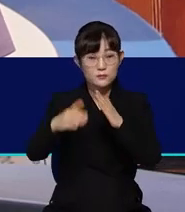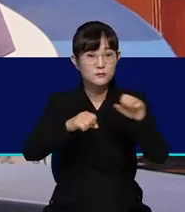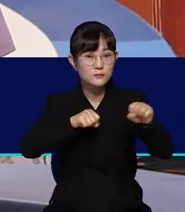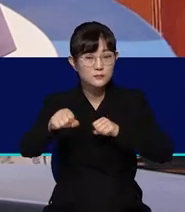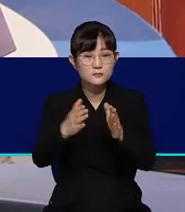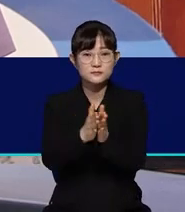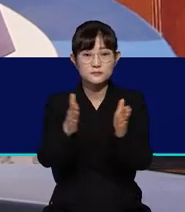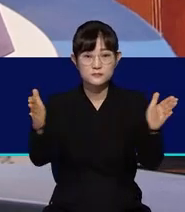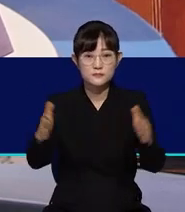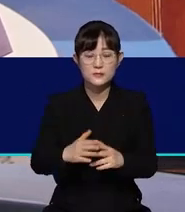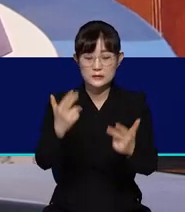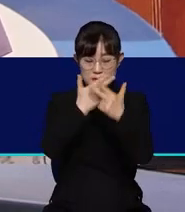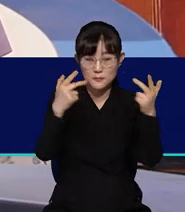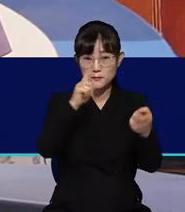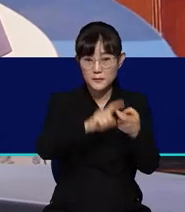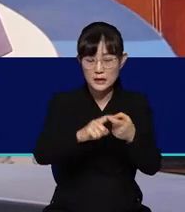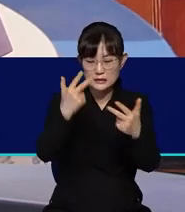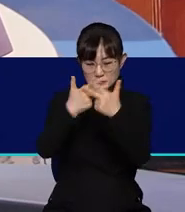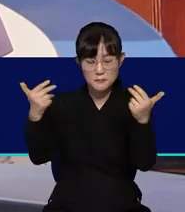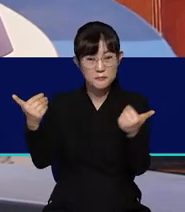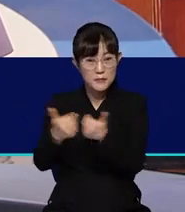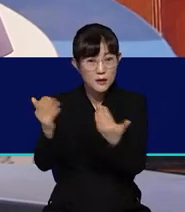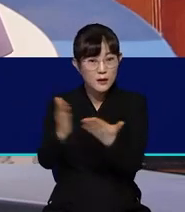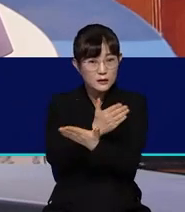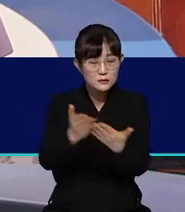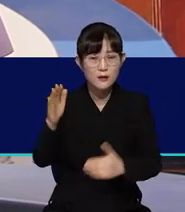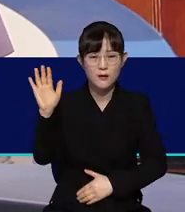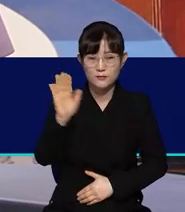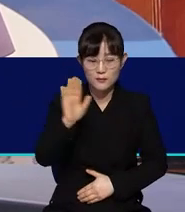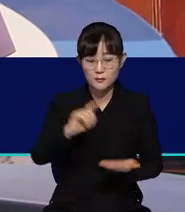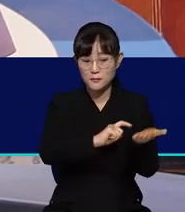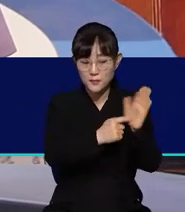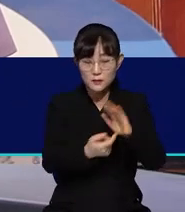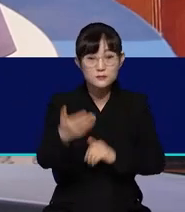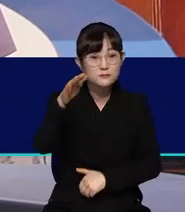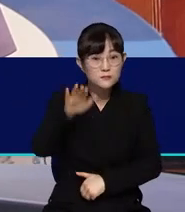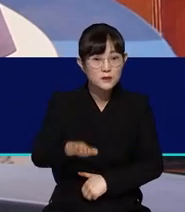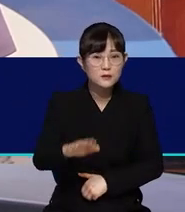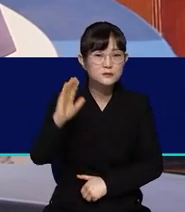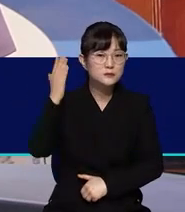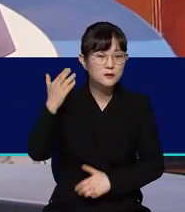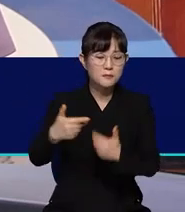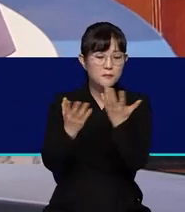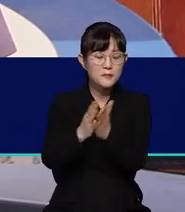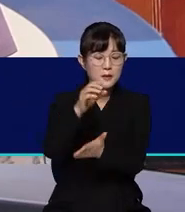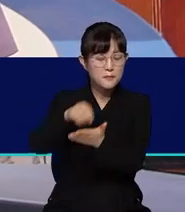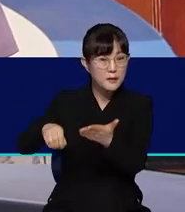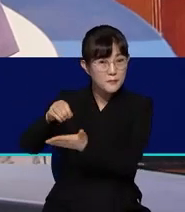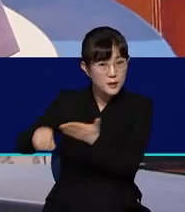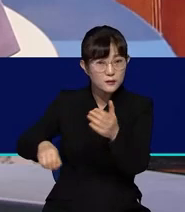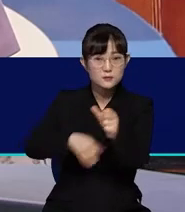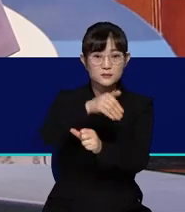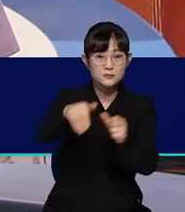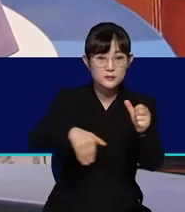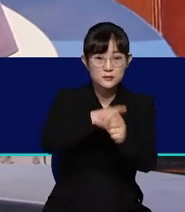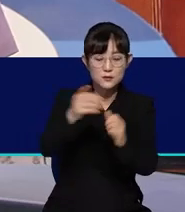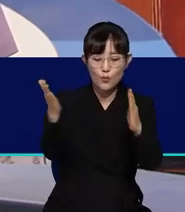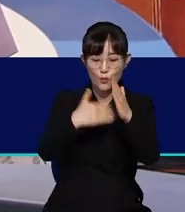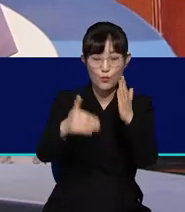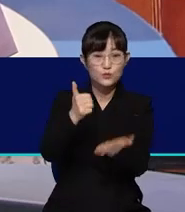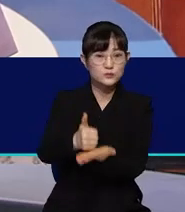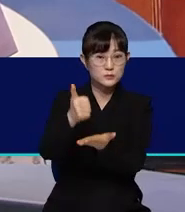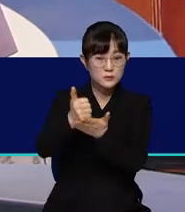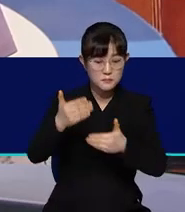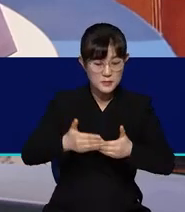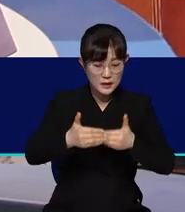들어갔습니다 치명과 비명을 가르거나 개파 배려는 없다고 밝혔지만 최근 연이어 탈당이 이루어지면서 공천